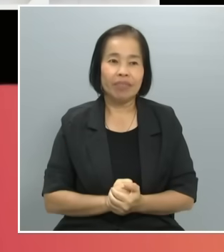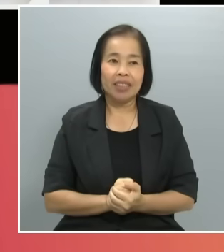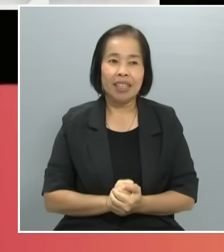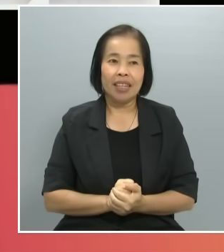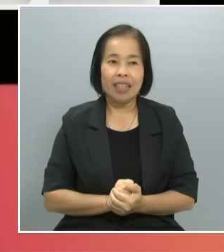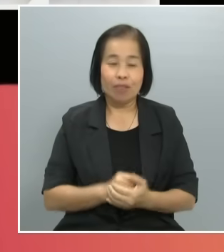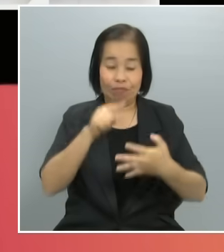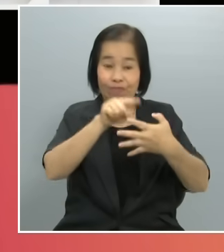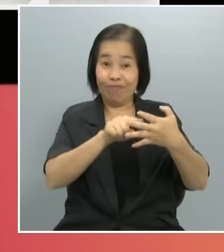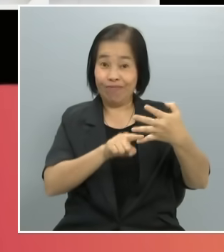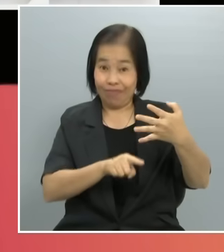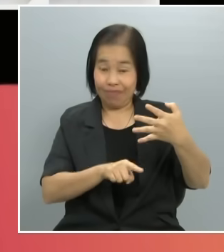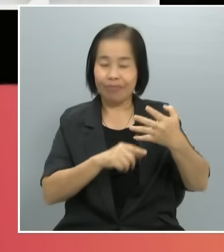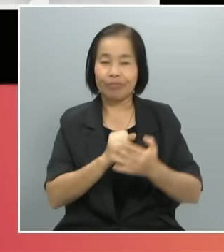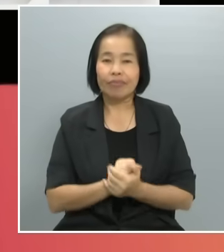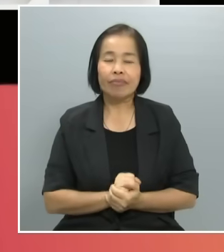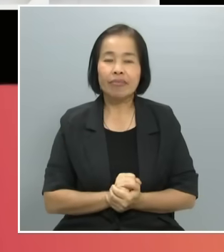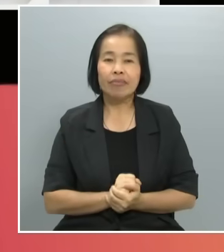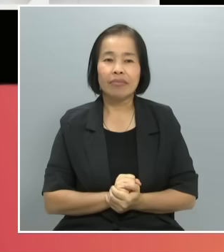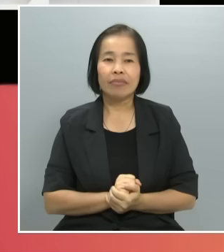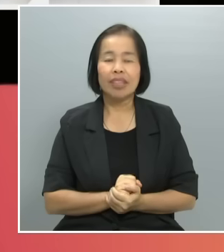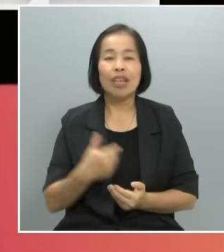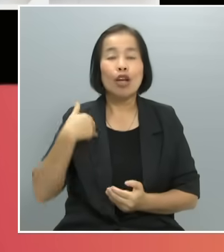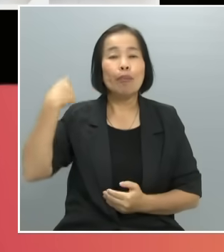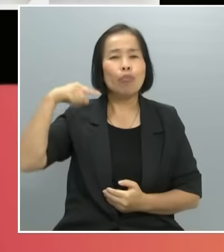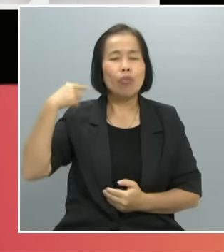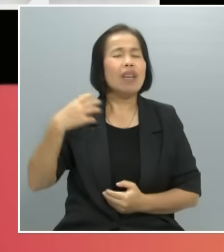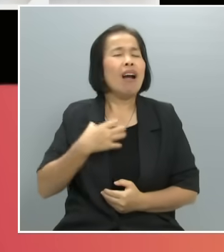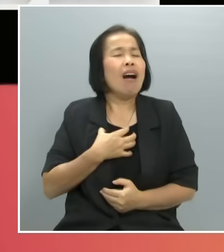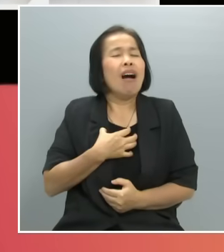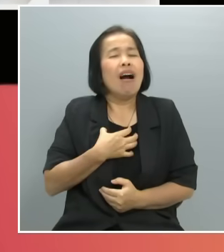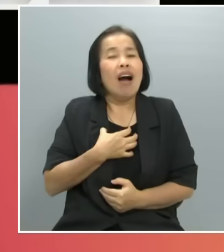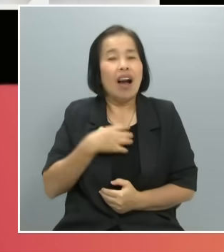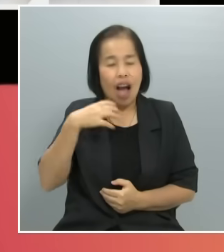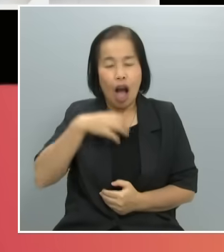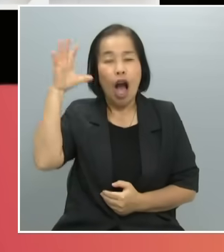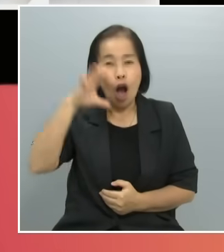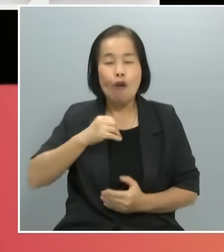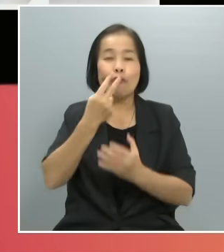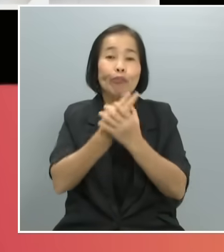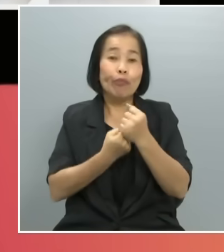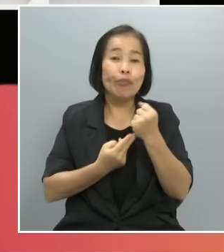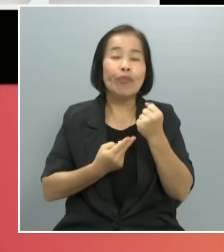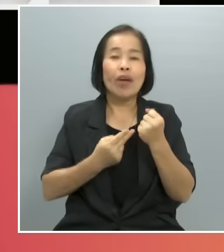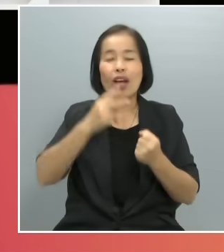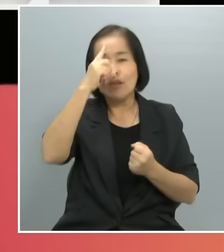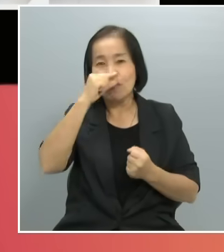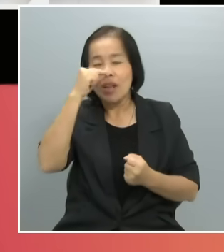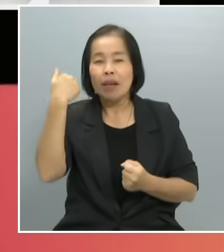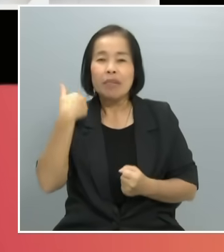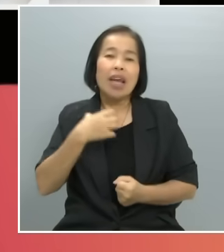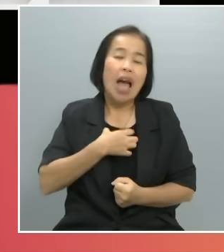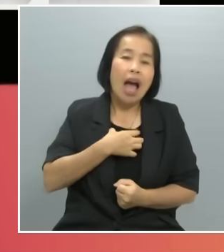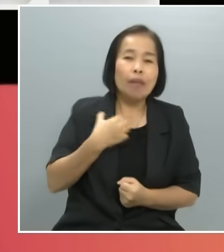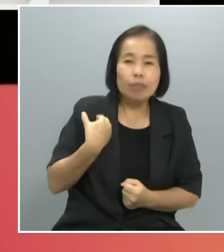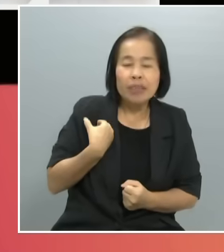ะฮะก็เรียกว่ามีสาวๆหลายคนนะครับที่เขาก็บอกว่าเขาก็อยากมีที่พึ่งทางใจแล้วก็อยาก